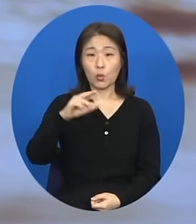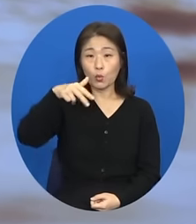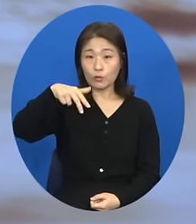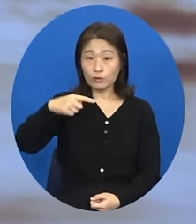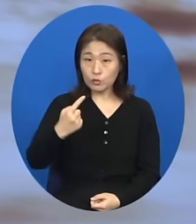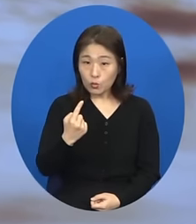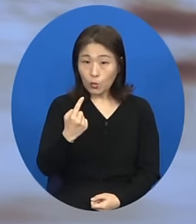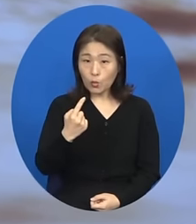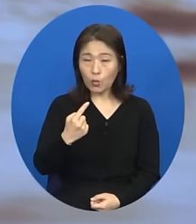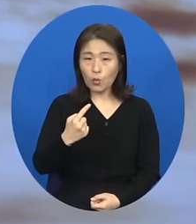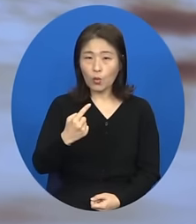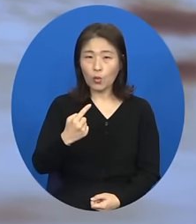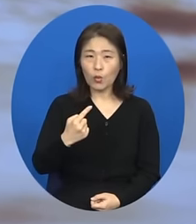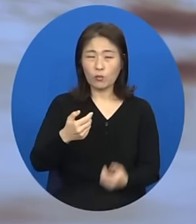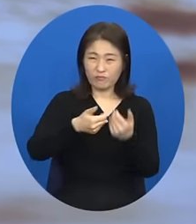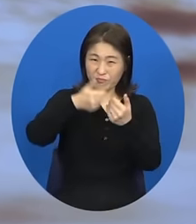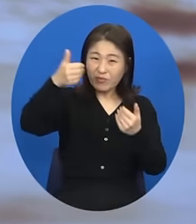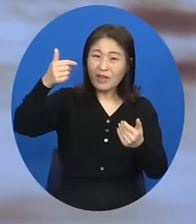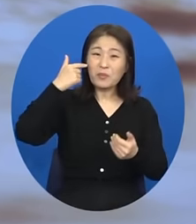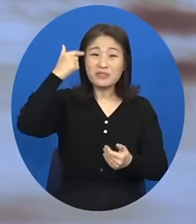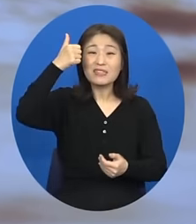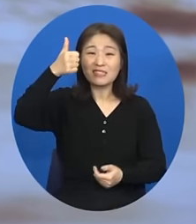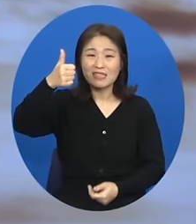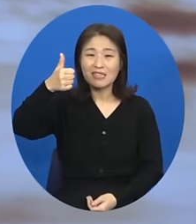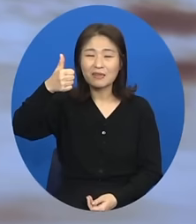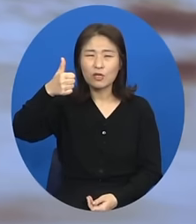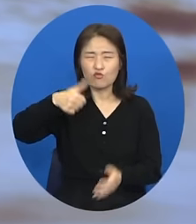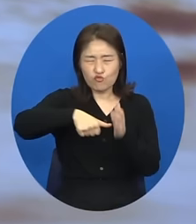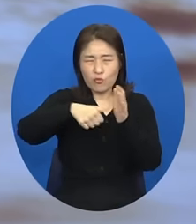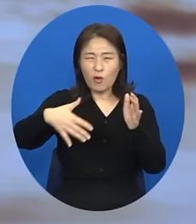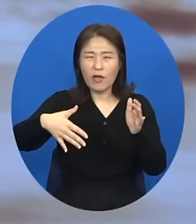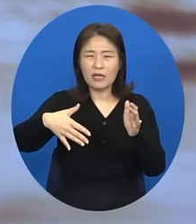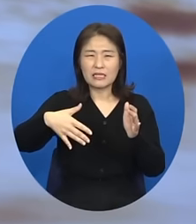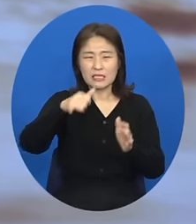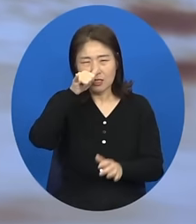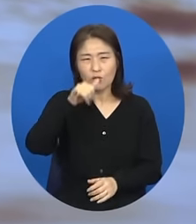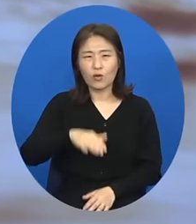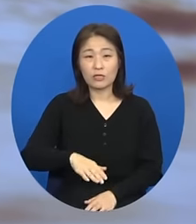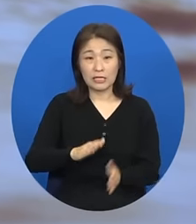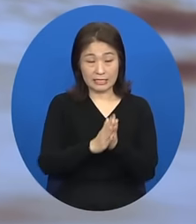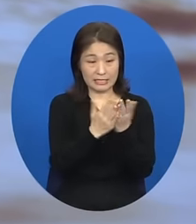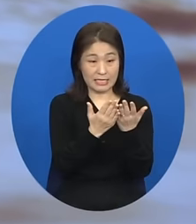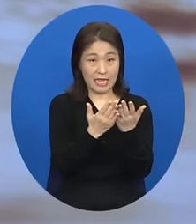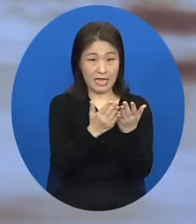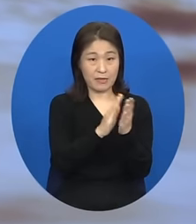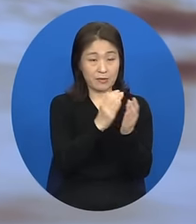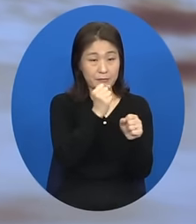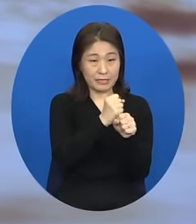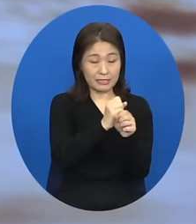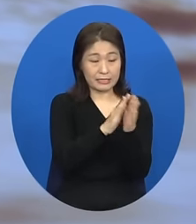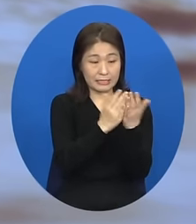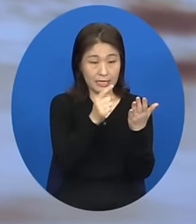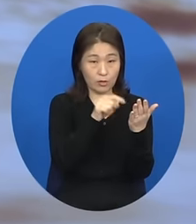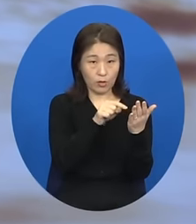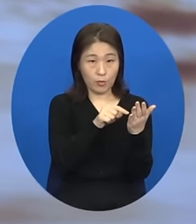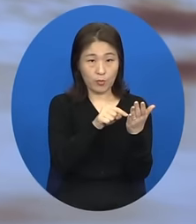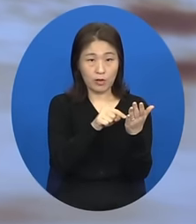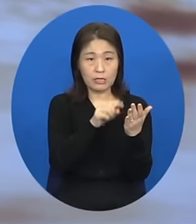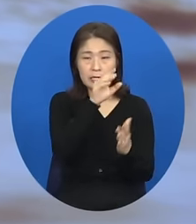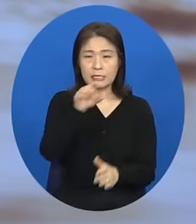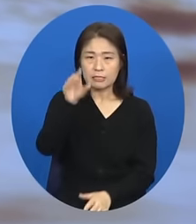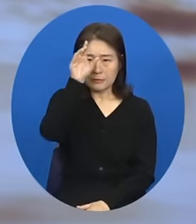안에 이런 내용이 나와요. 십자가를 통과한 사람의 첫 번째 삶은 자기를 부인하는